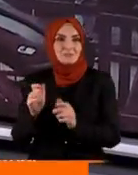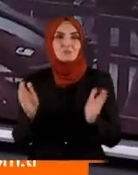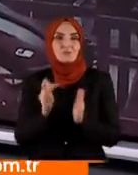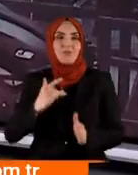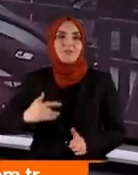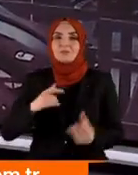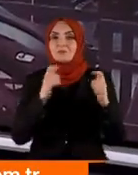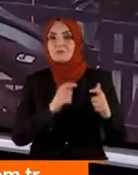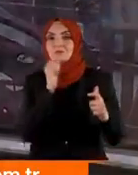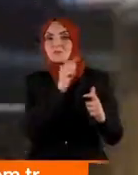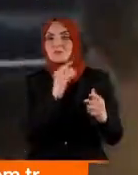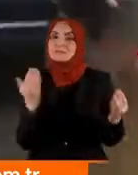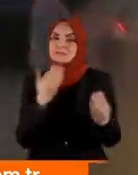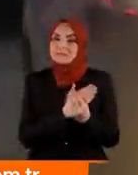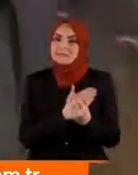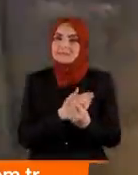deneyimledi.